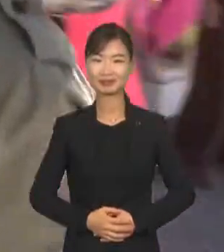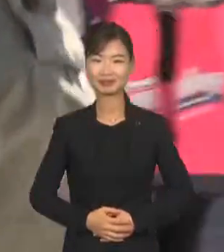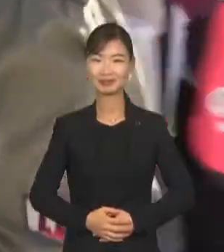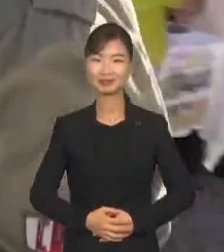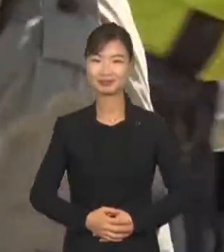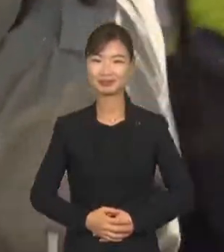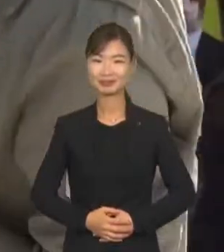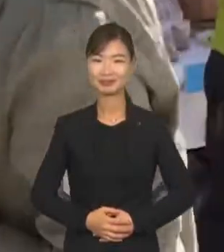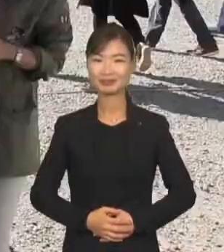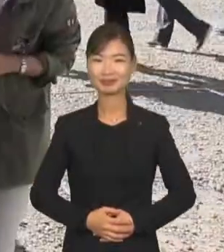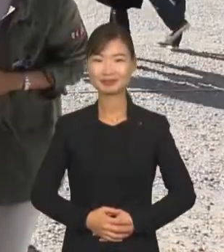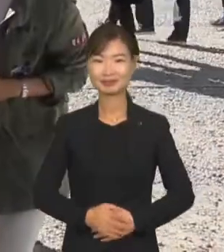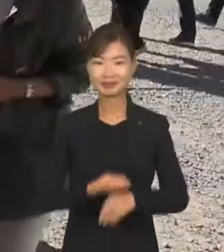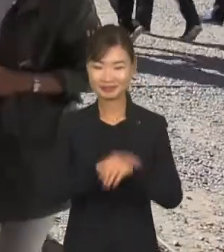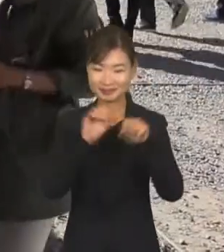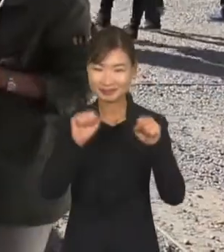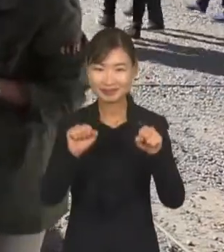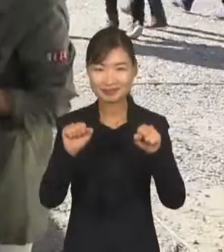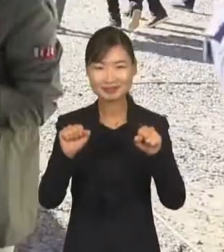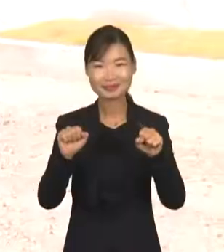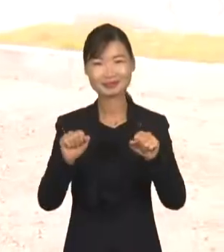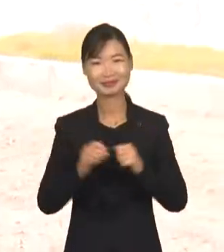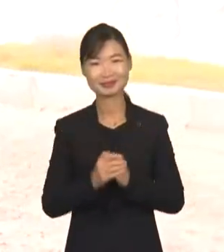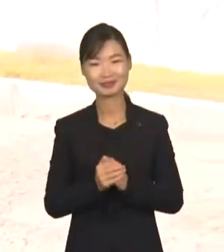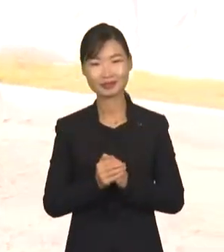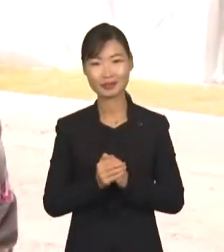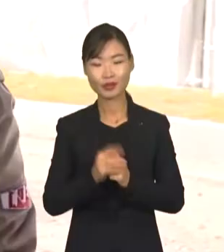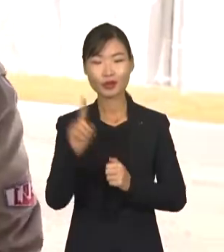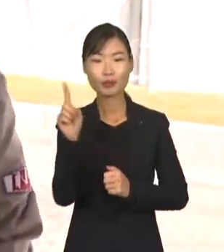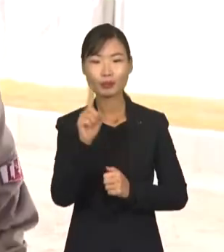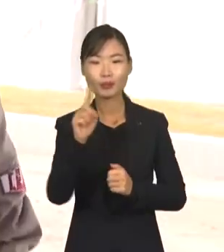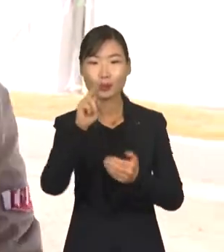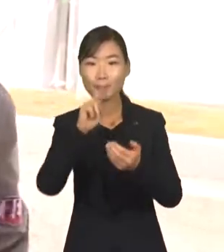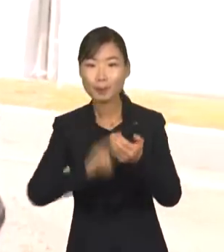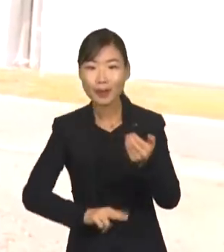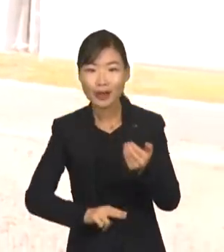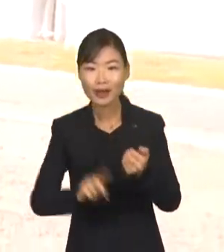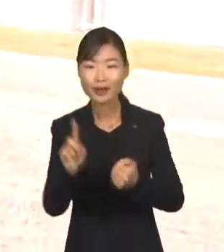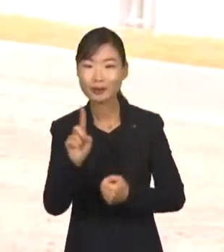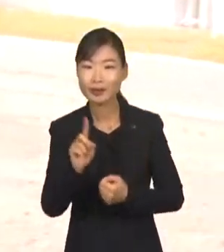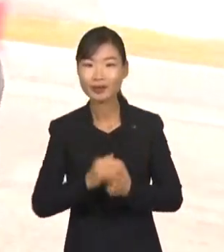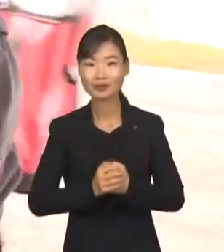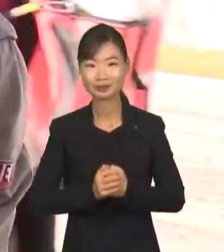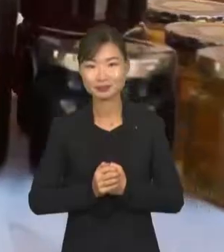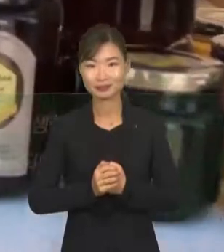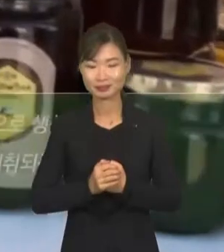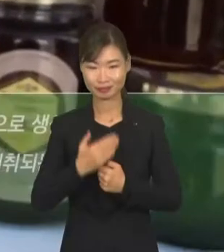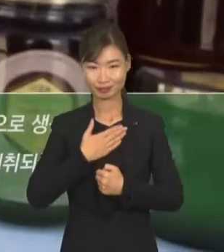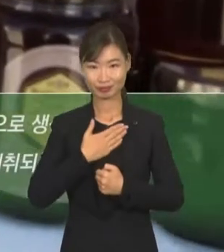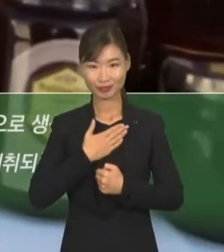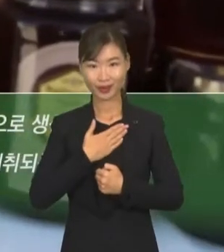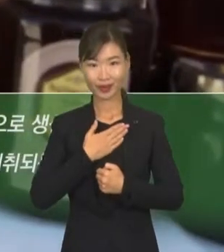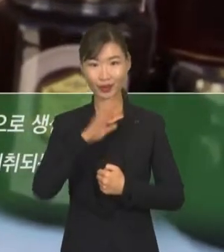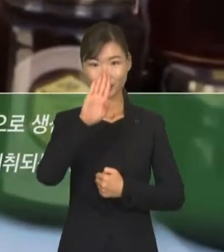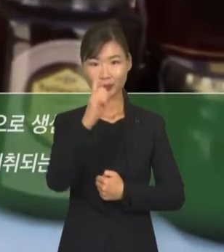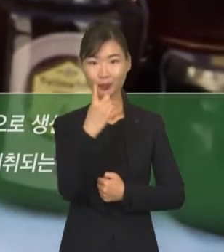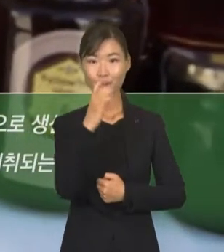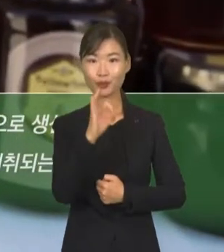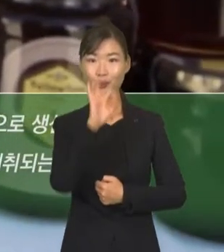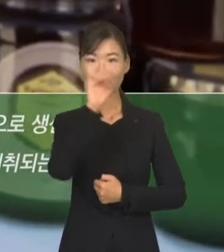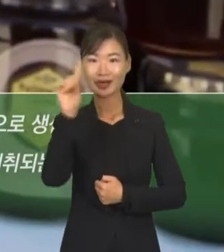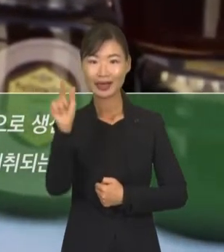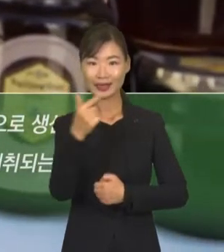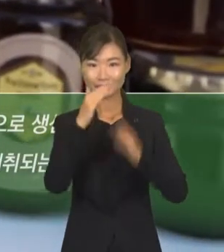아우, 연락처가 오세요. 지금 어떤 거 판매하시는 거예요? 네, 저희는 공안